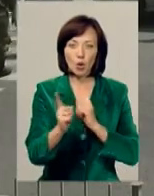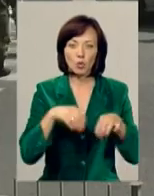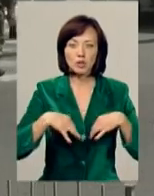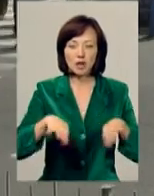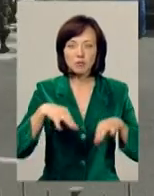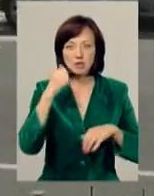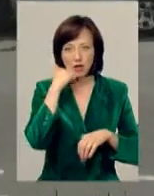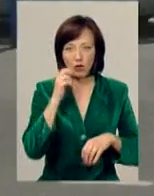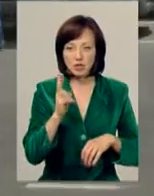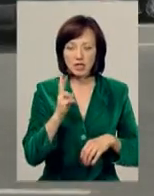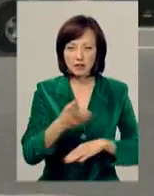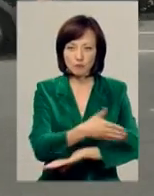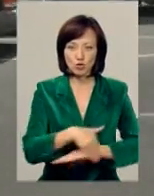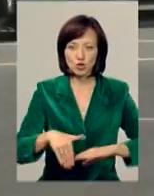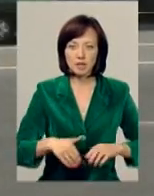старокостянтинівському